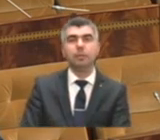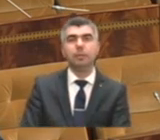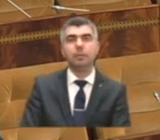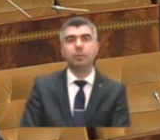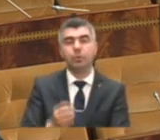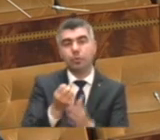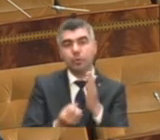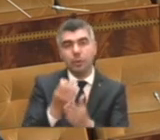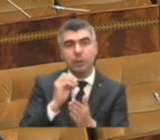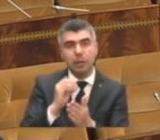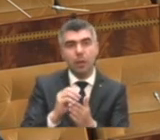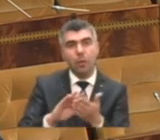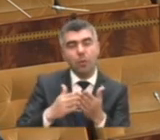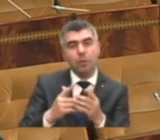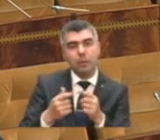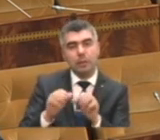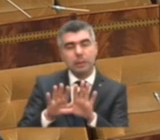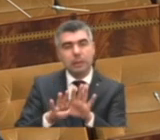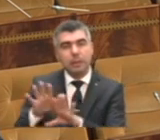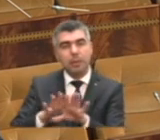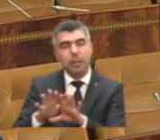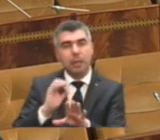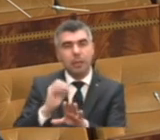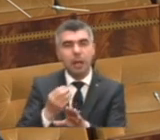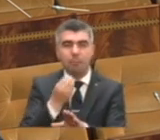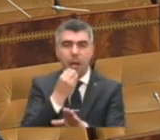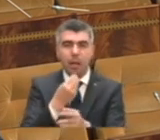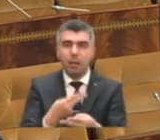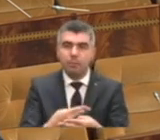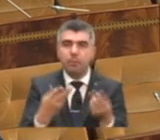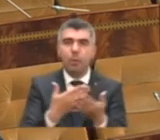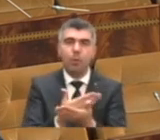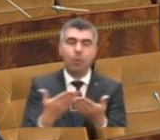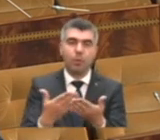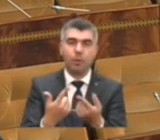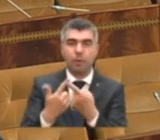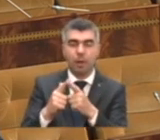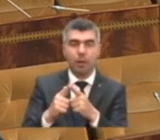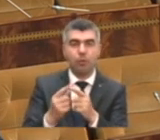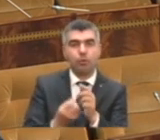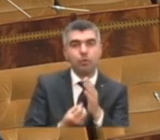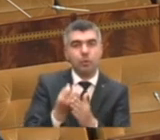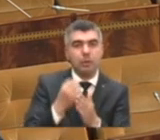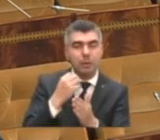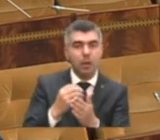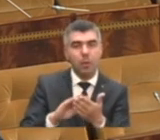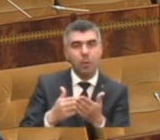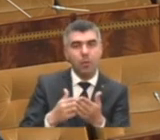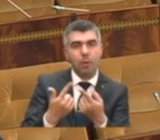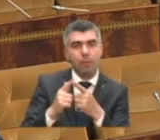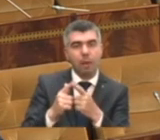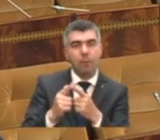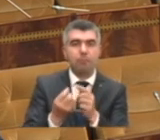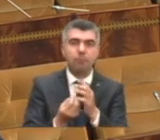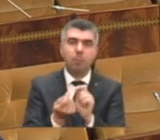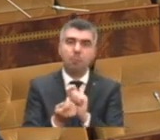بتطوير الأساليب والممارسات المتعلقة بتدبير صفقات التوريد والتغذية بتجويد هذه الخدمات والانفتاح على مختلف العروض وتنويعها مع